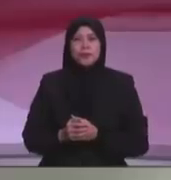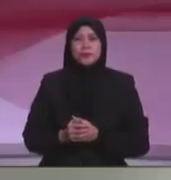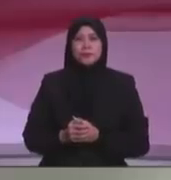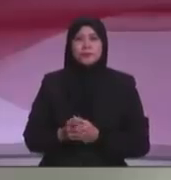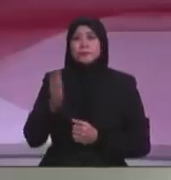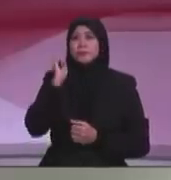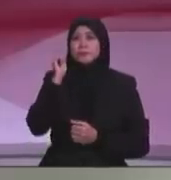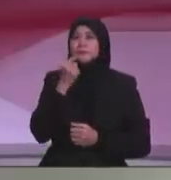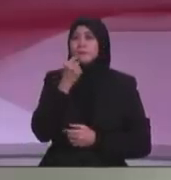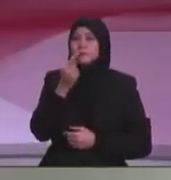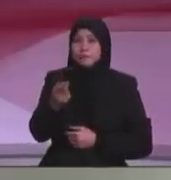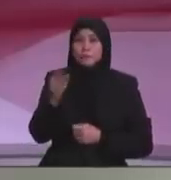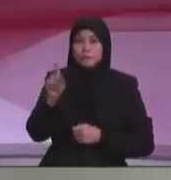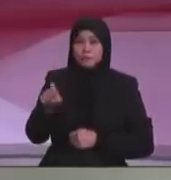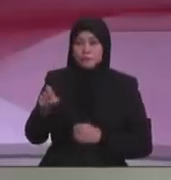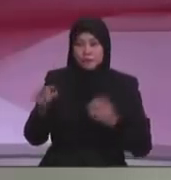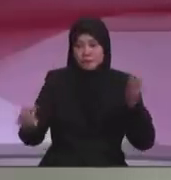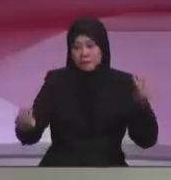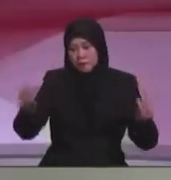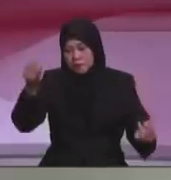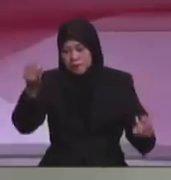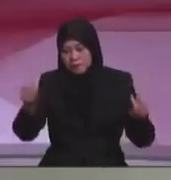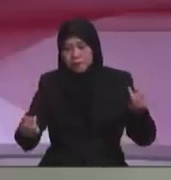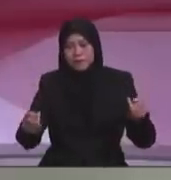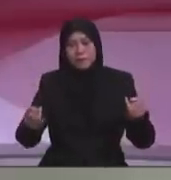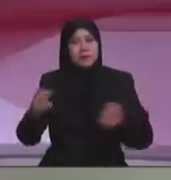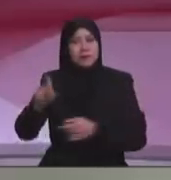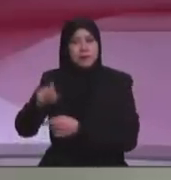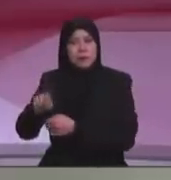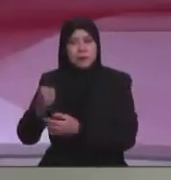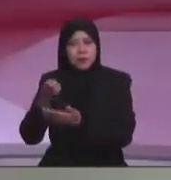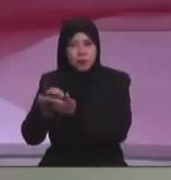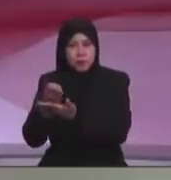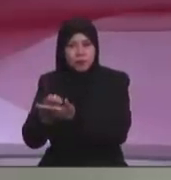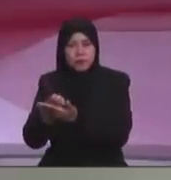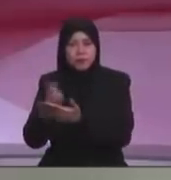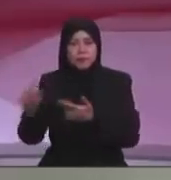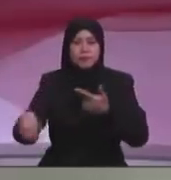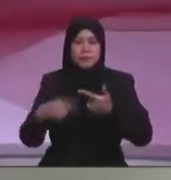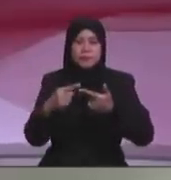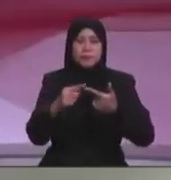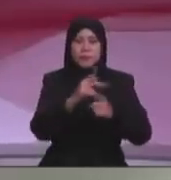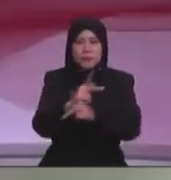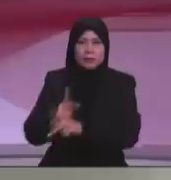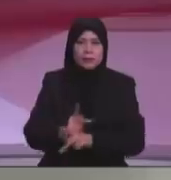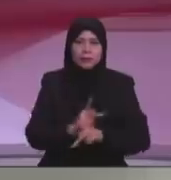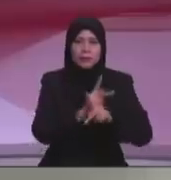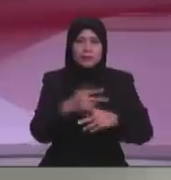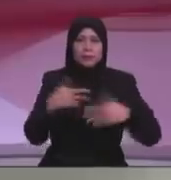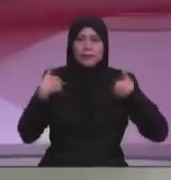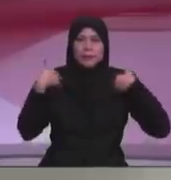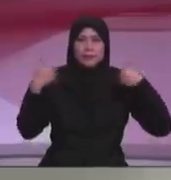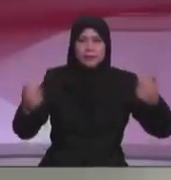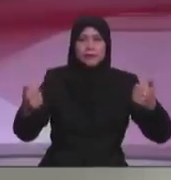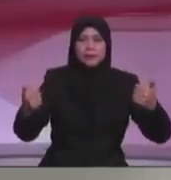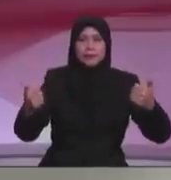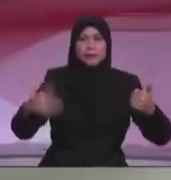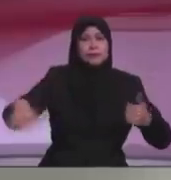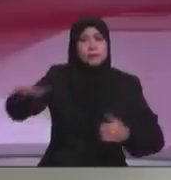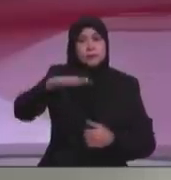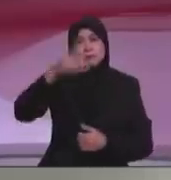perlu ada keseimbangan antara keperluan ekonomi dan juga keperluan menjaga kesihatan. Ya, seperti kita